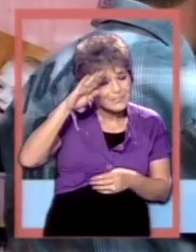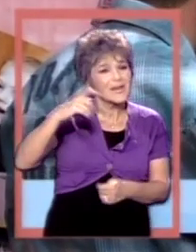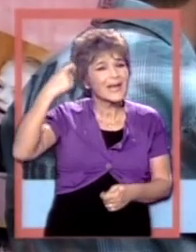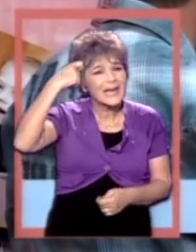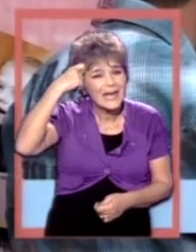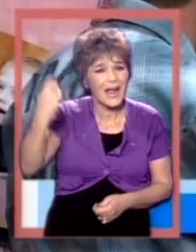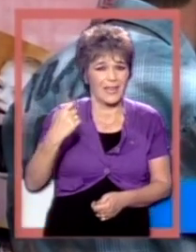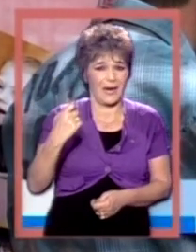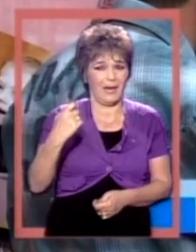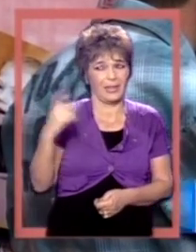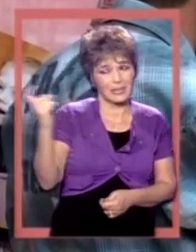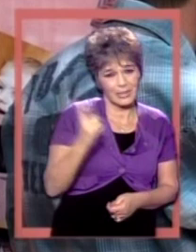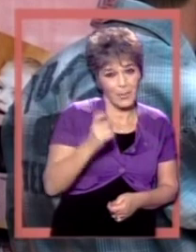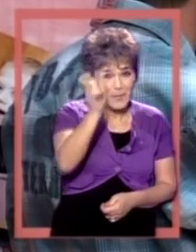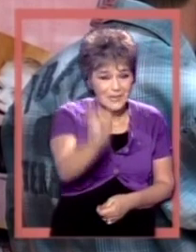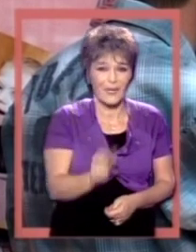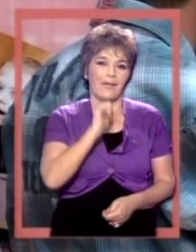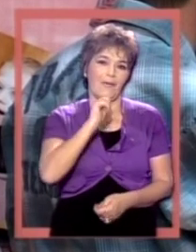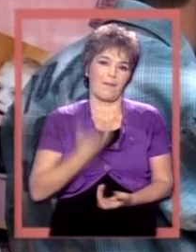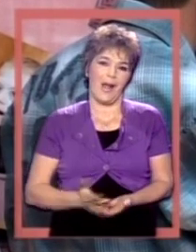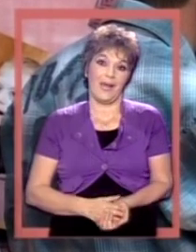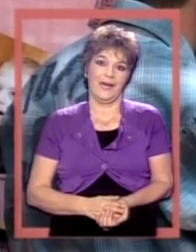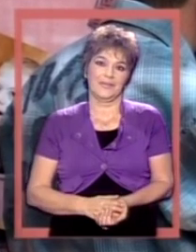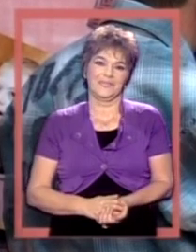obișnuiți. Și